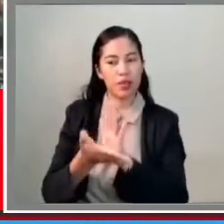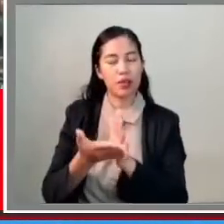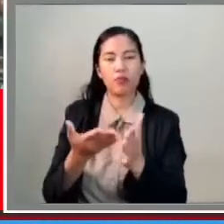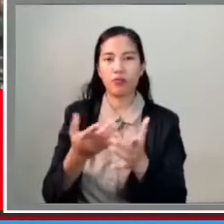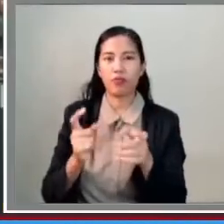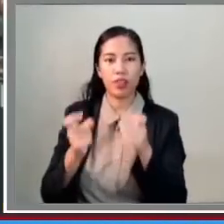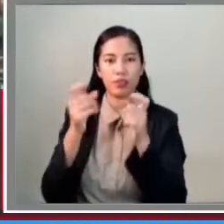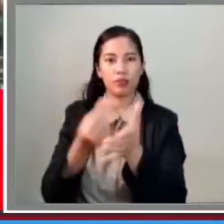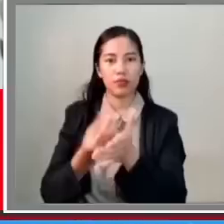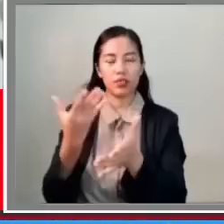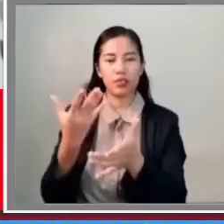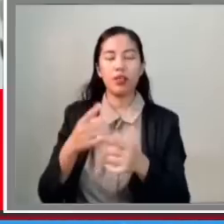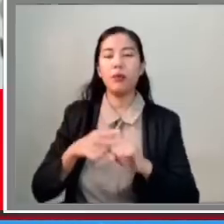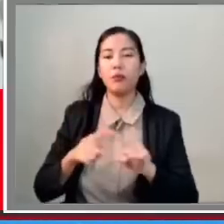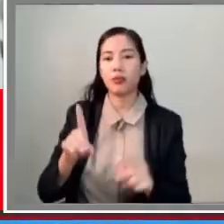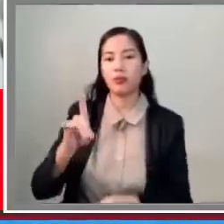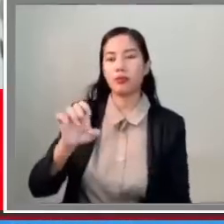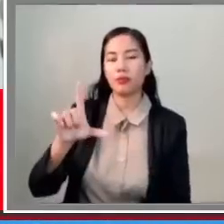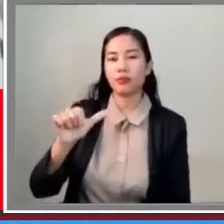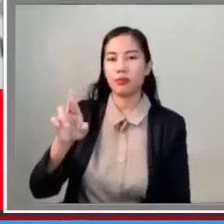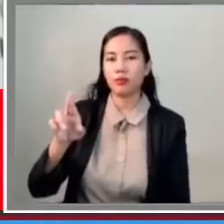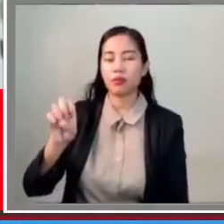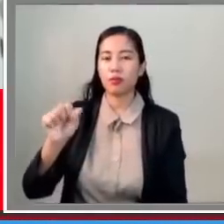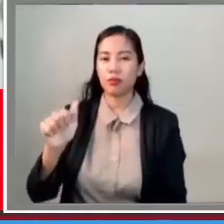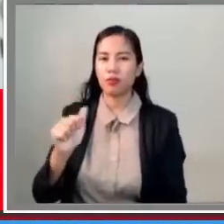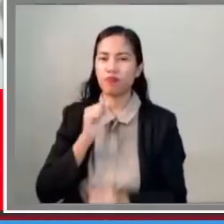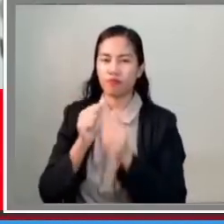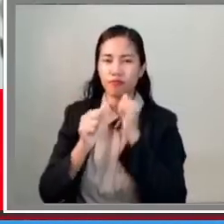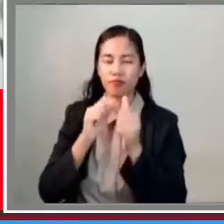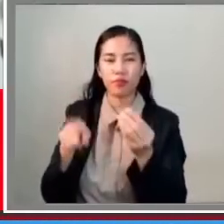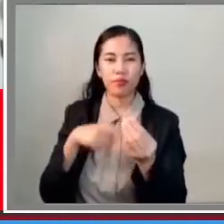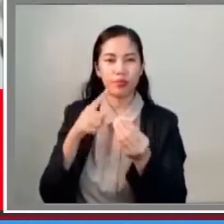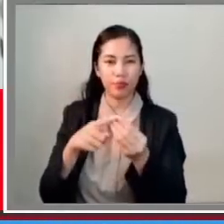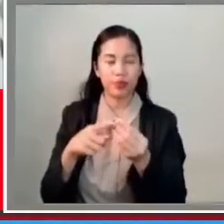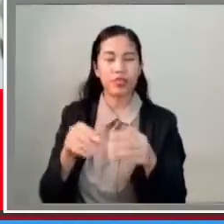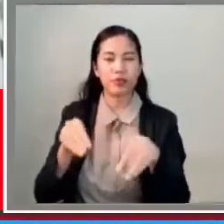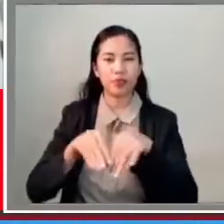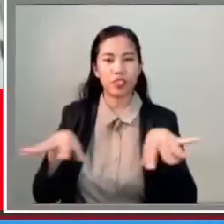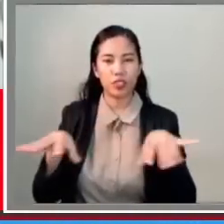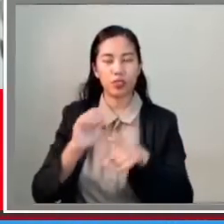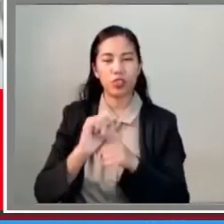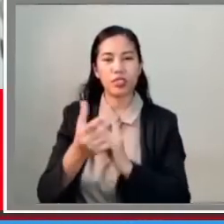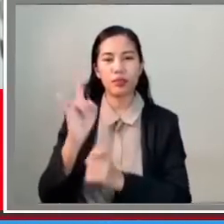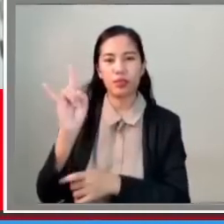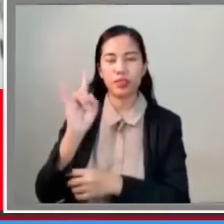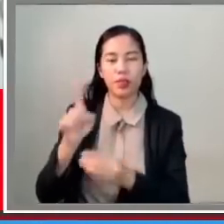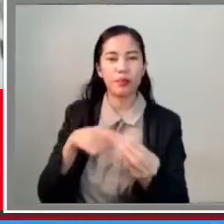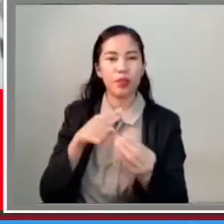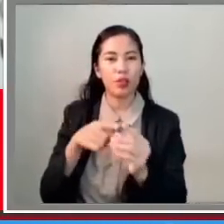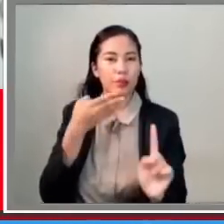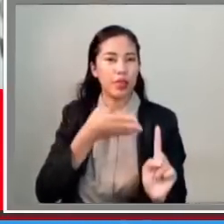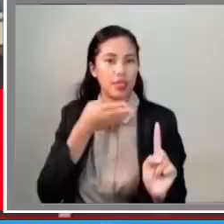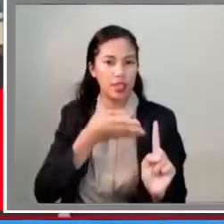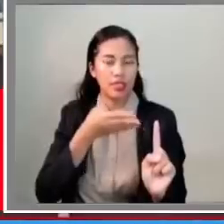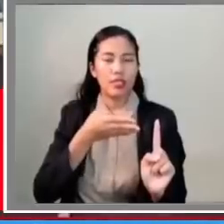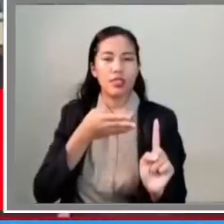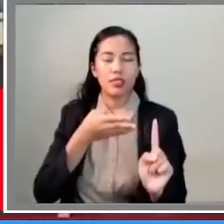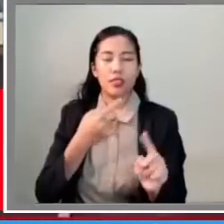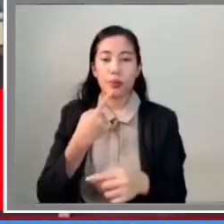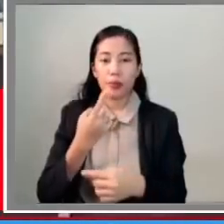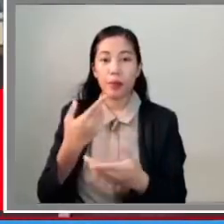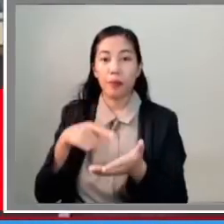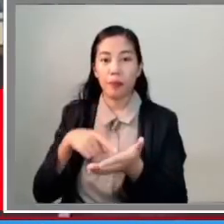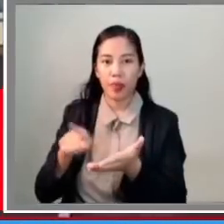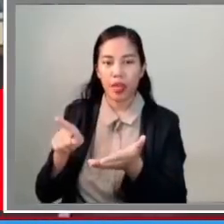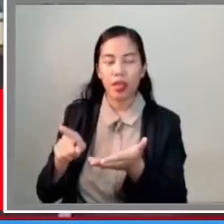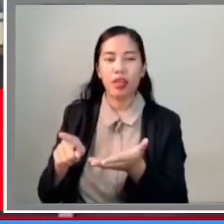ang kumakalat sa social media, partikular sa lalawigan ng Negros Oriental na biased umano siya at nabayaran ni suspended Congressman Arnie